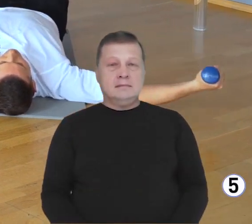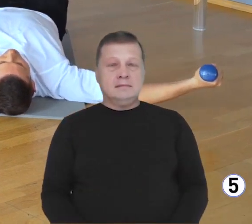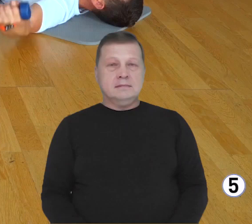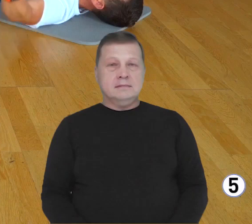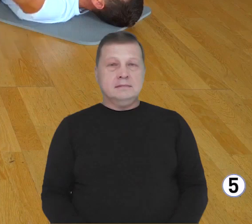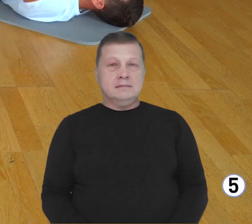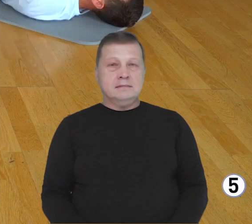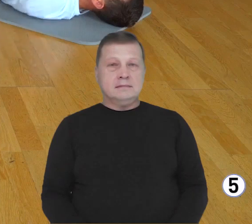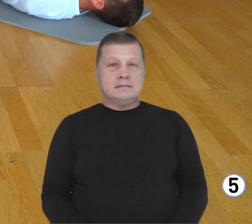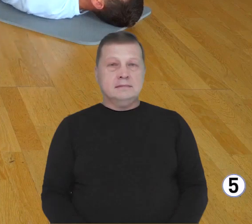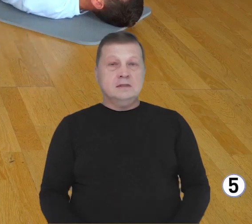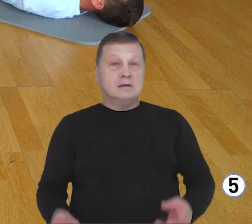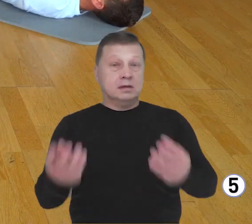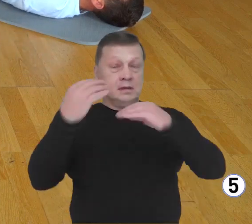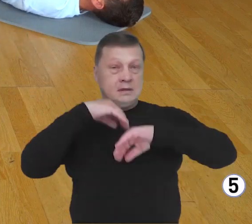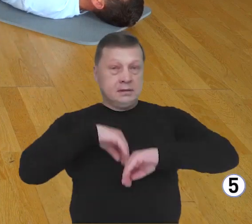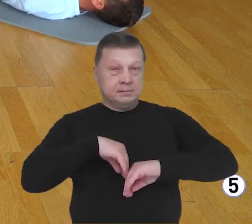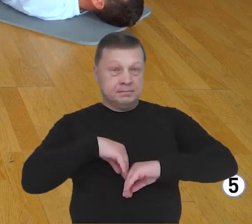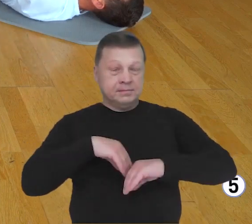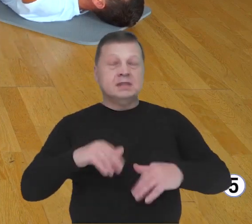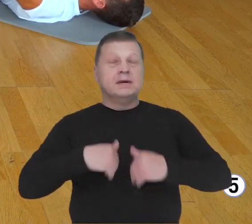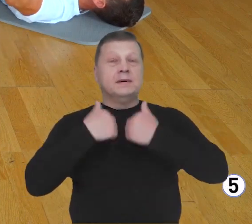Wdech i wydech.